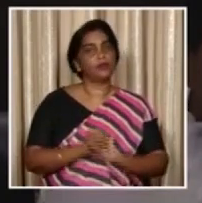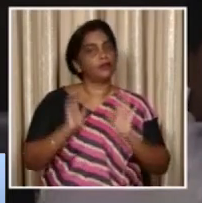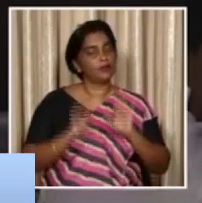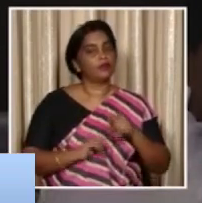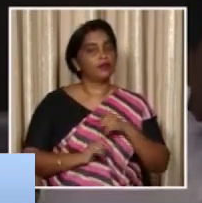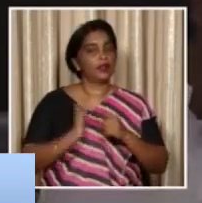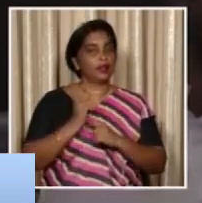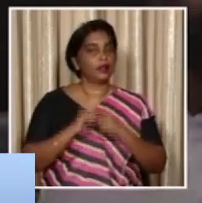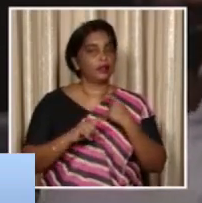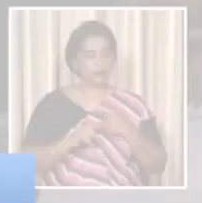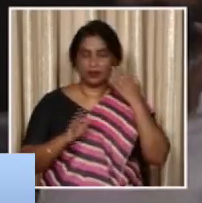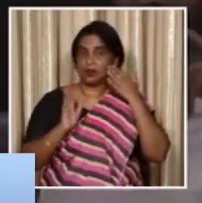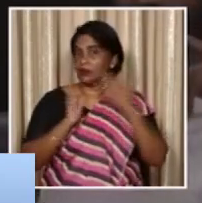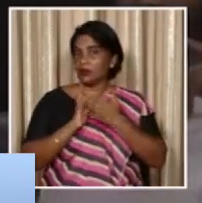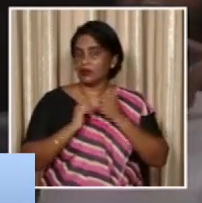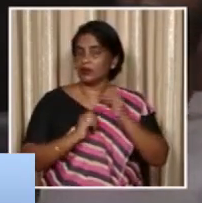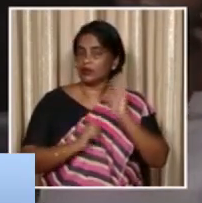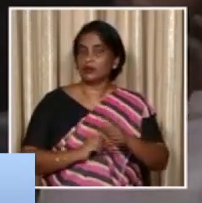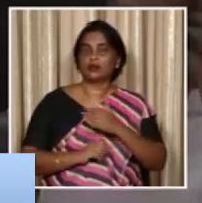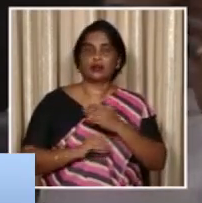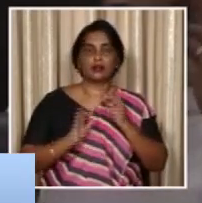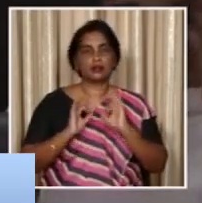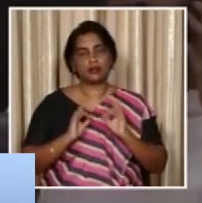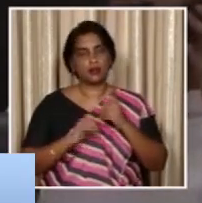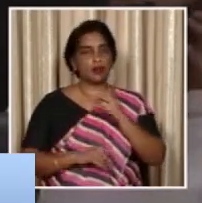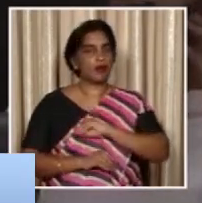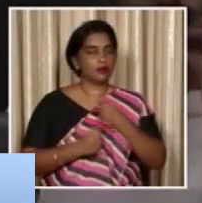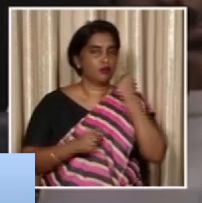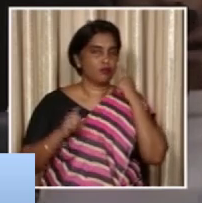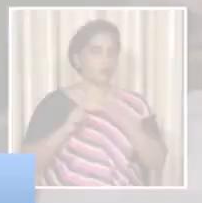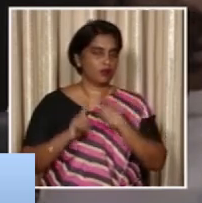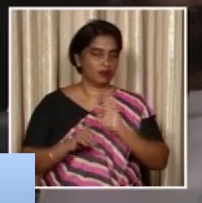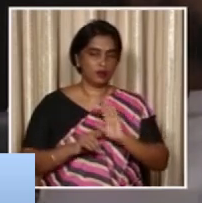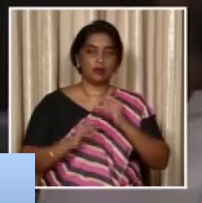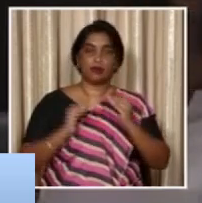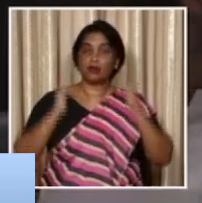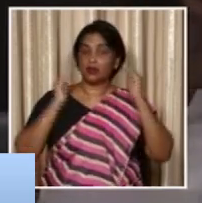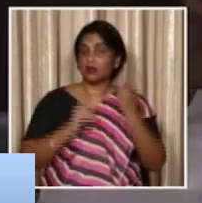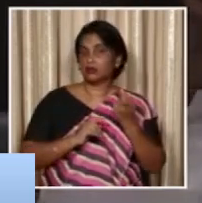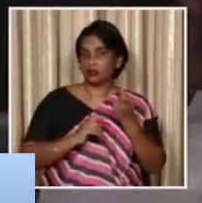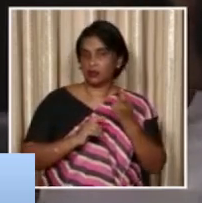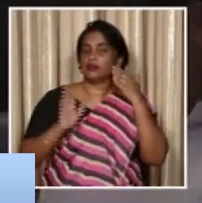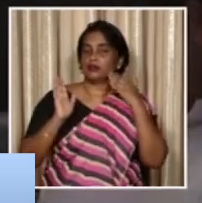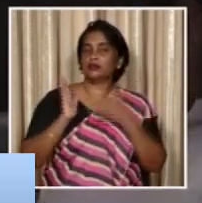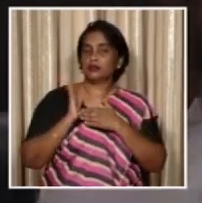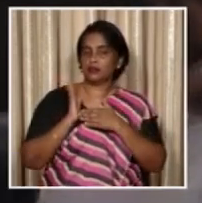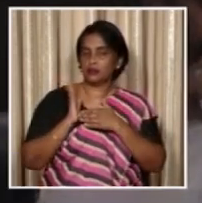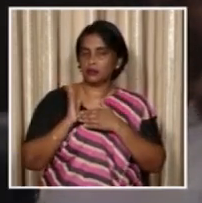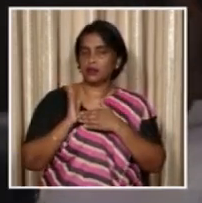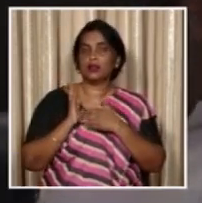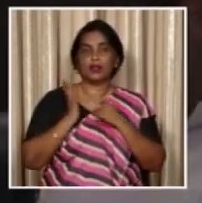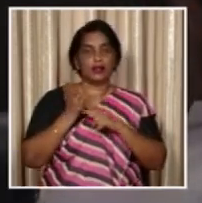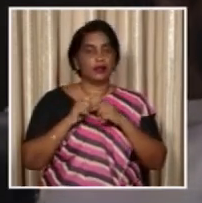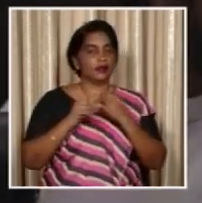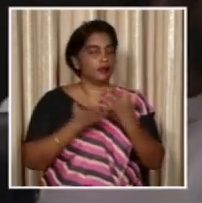මේ බද්ධ තුලින් අවධානය යොමු කර ඇත්තේ සාමාන්‍ය ආදායම් ලබන්නන් කෙරෙහි නොවේ. ඉහළ වත්කම් සහිත පුද්ගලයන් කෙරෙහි. බද්ධ අයවන